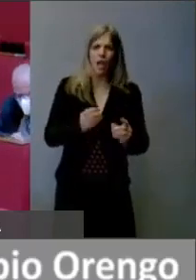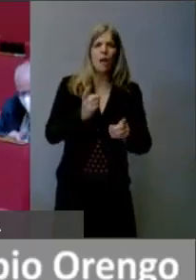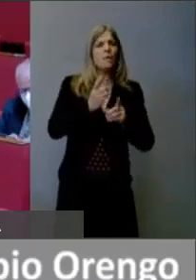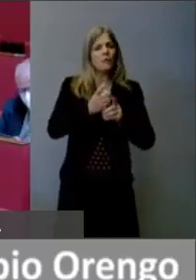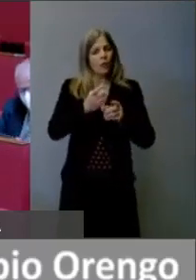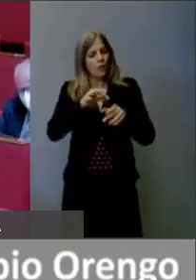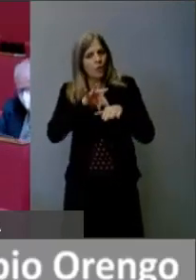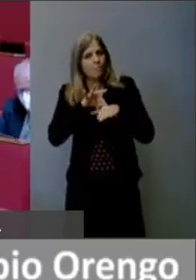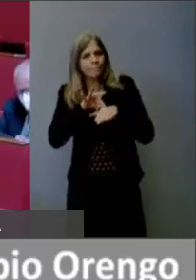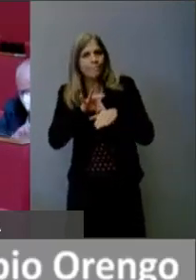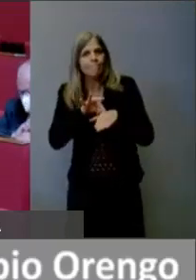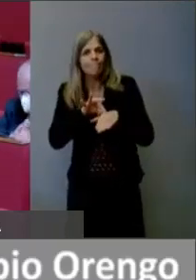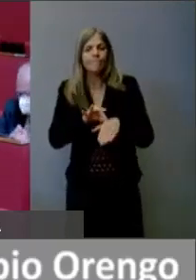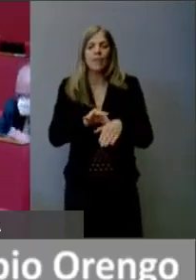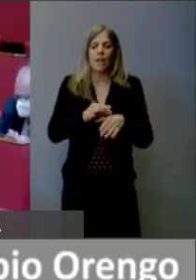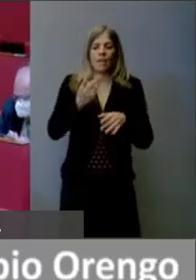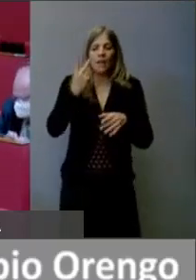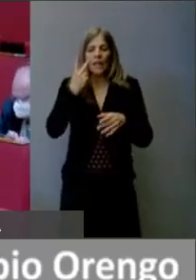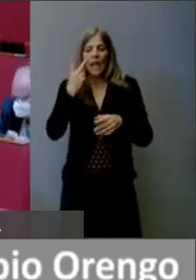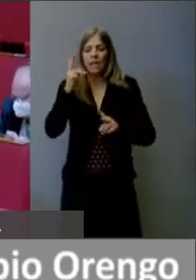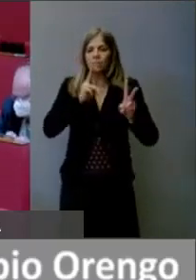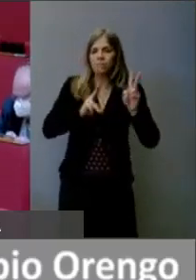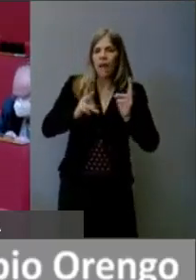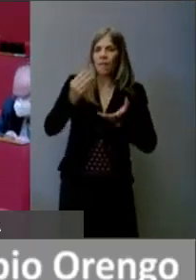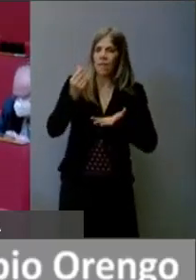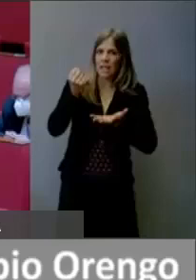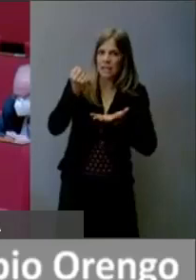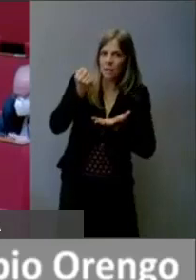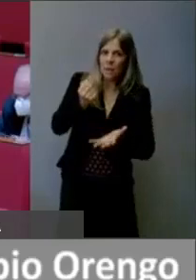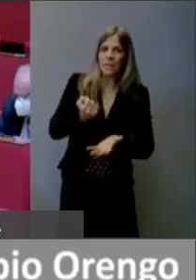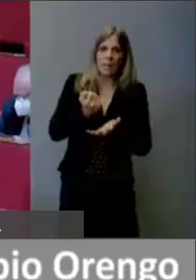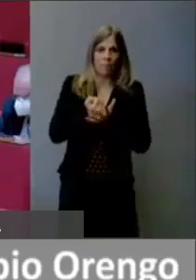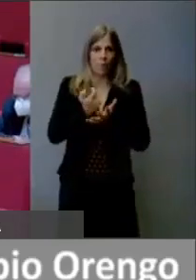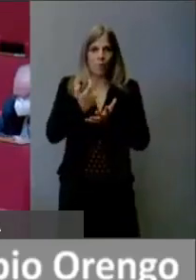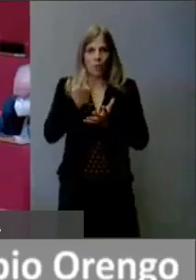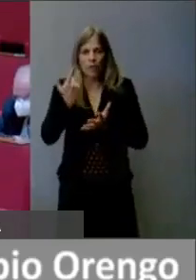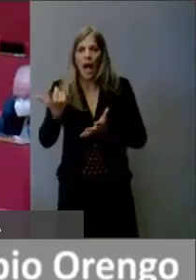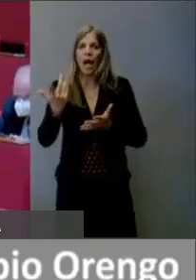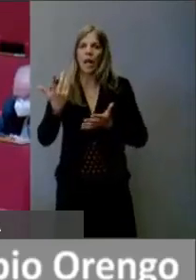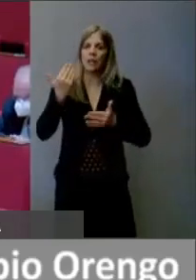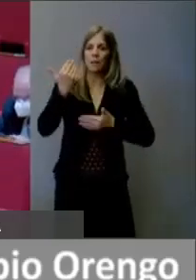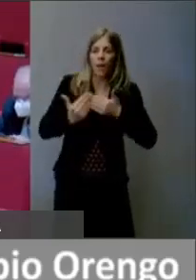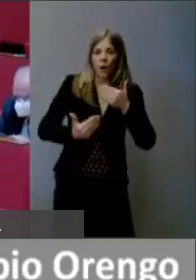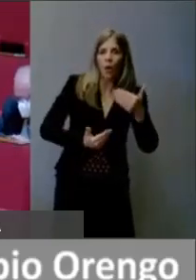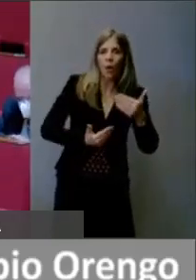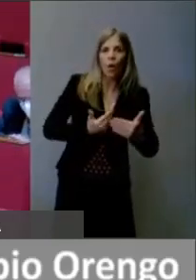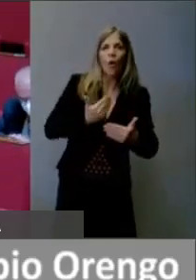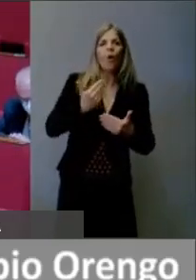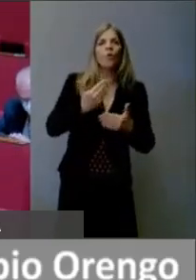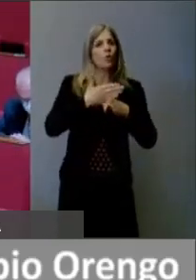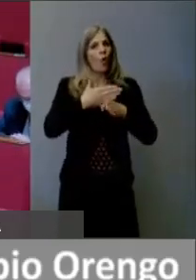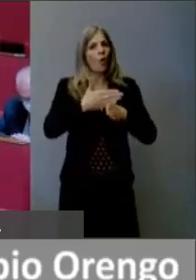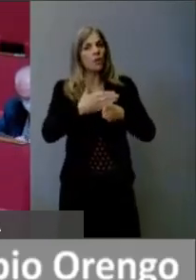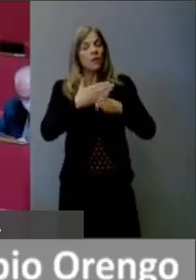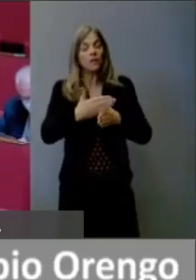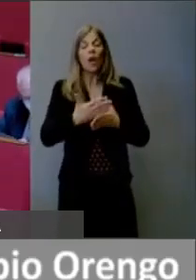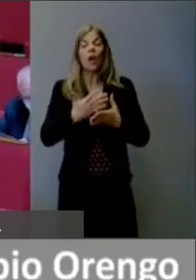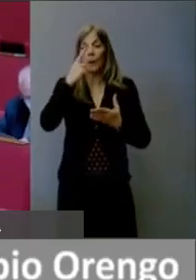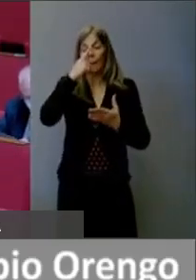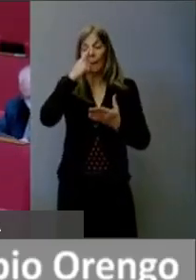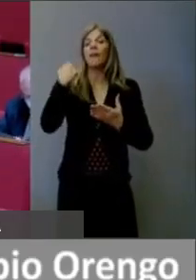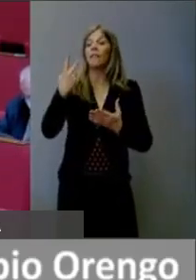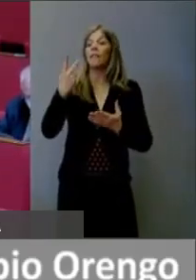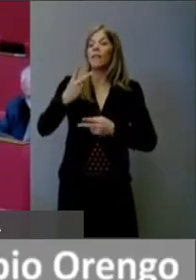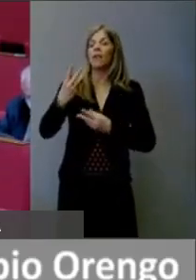finanziamenti molto importanti che arrivano e di cui ancora poc'anzi abbiamo avuto notizia, sempre per il